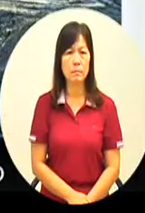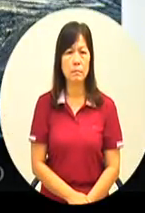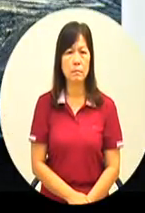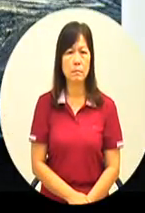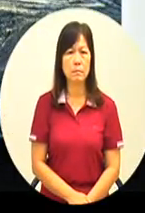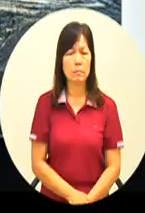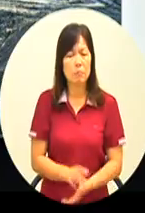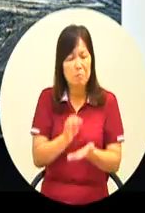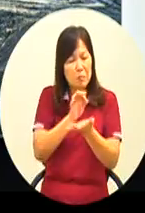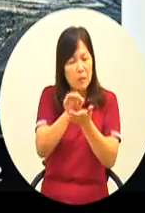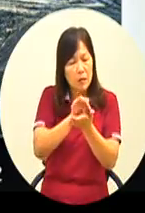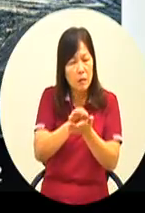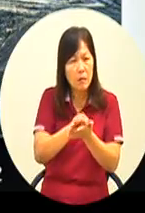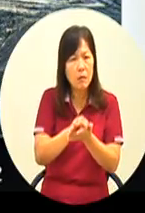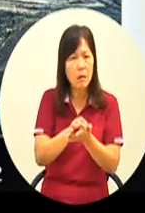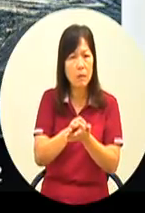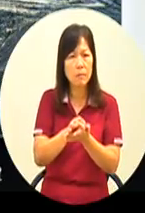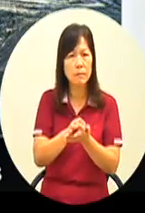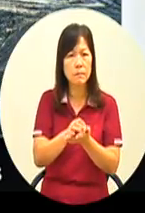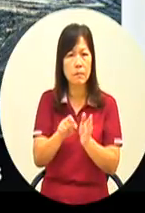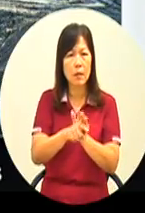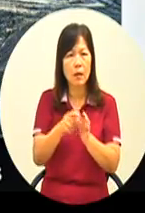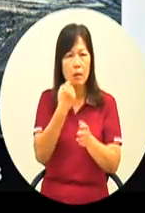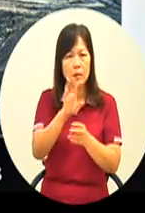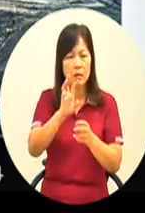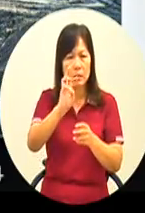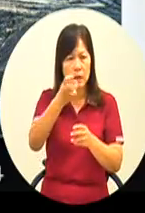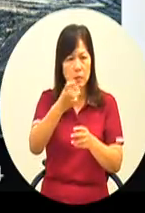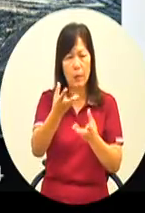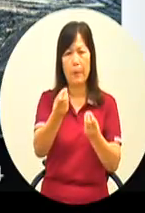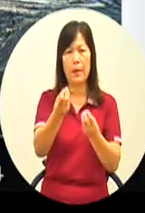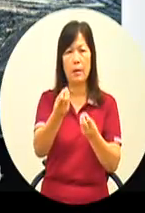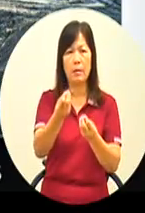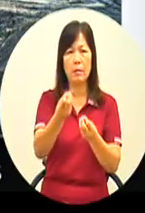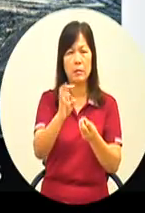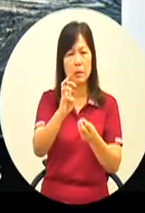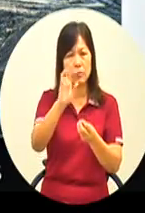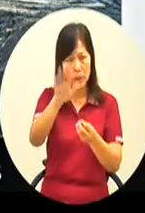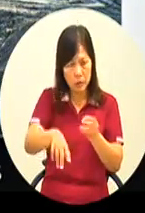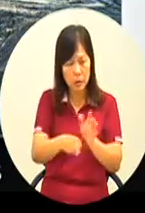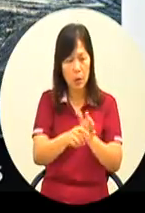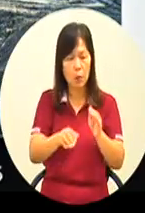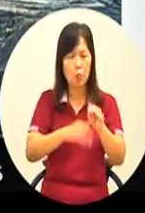只花了不到30万，最近做好